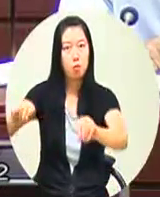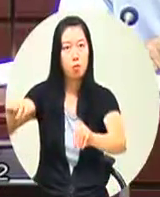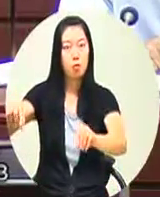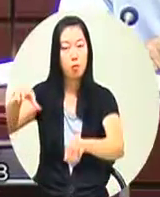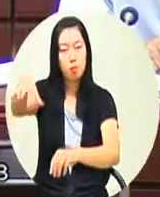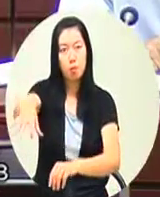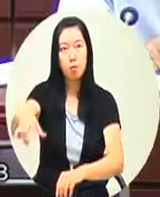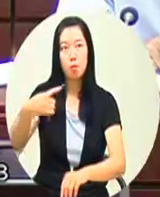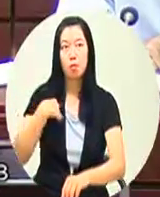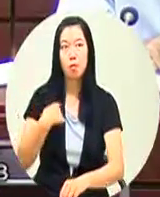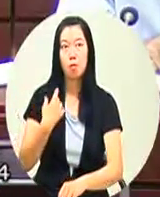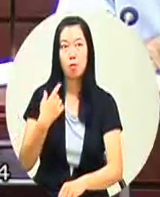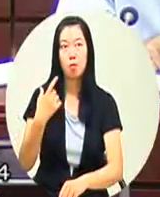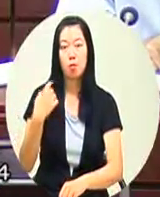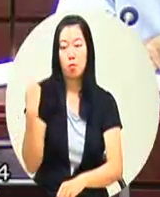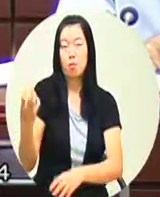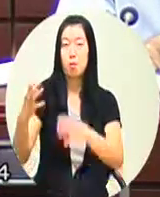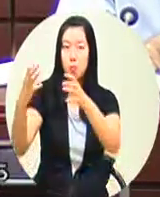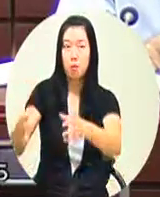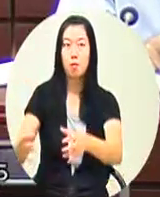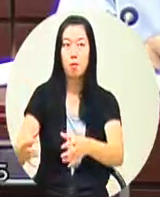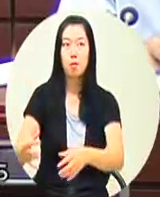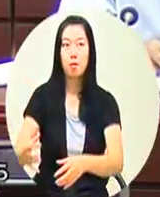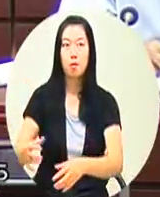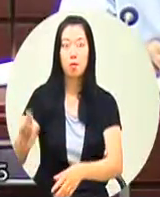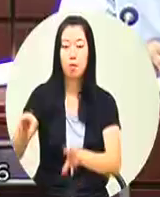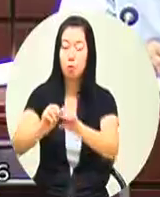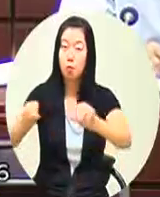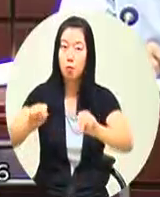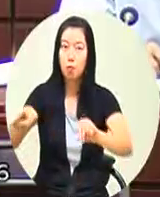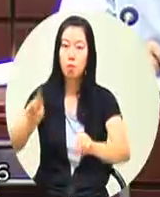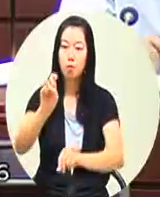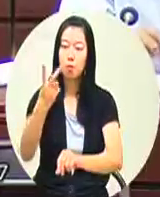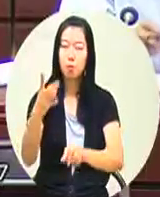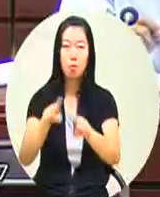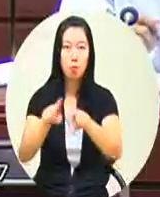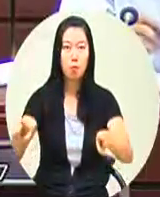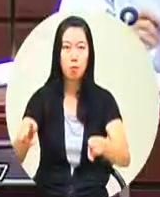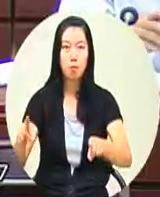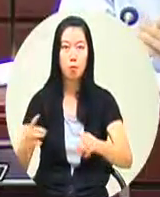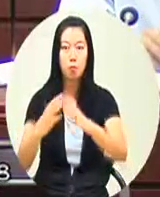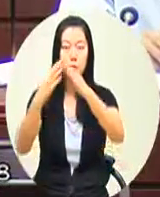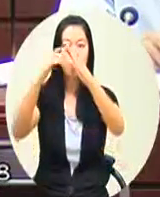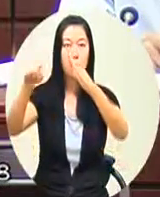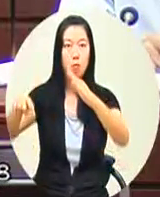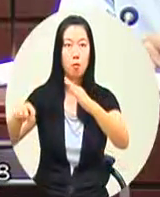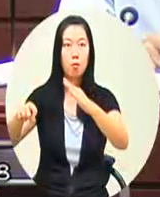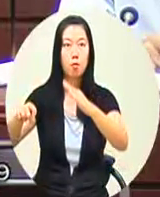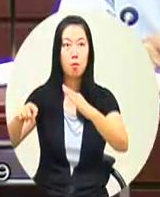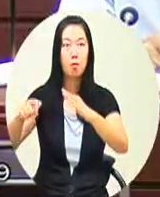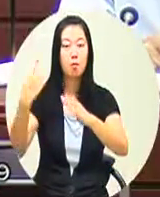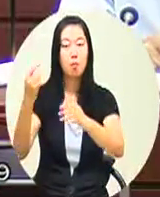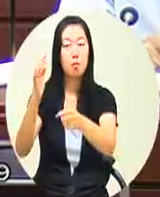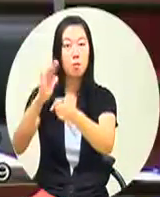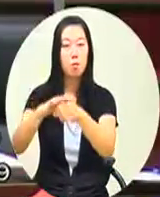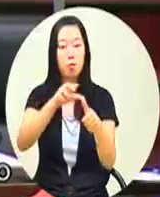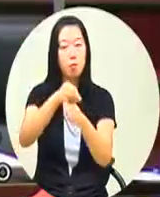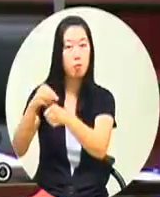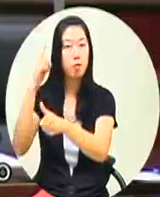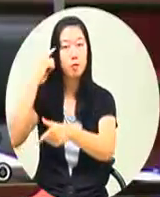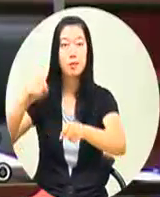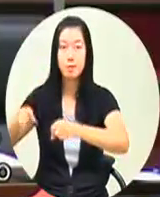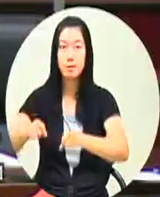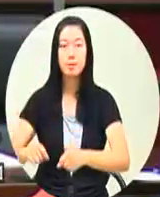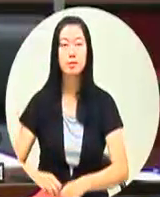地点的话，我们就是新建我们土地12坪，然后2层楼24坪的安置计划。 好，那目前